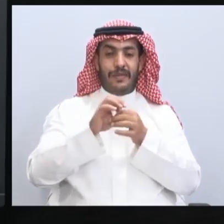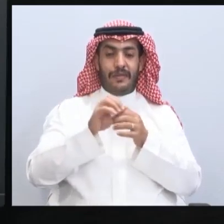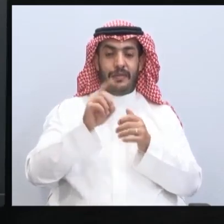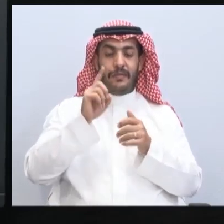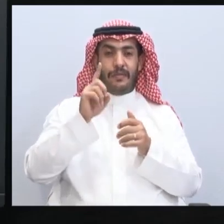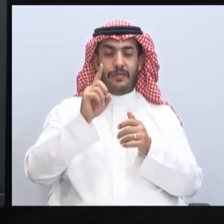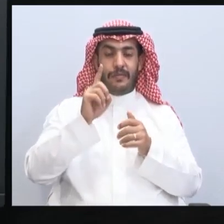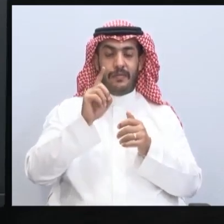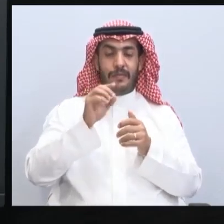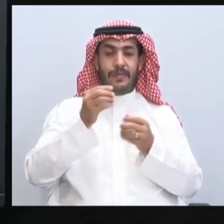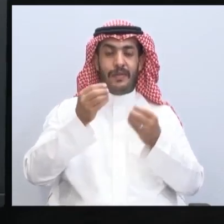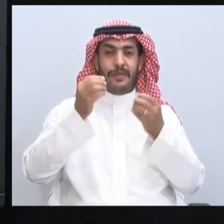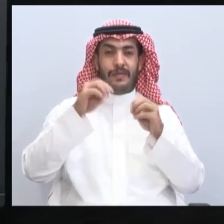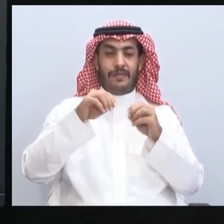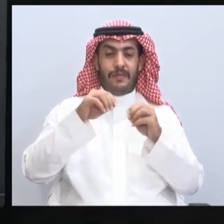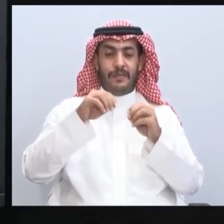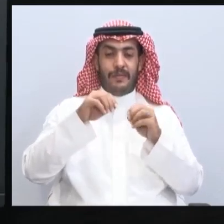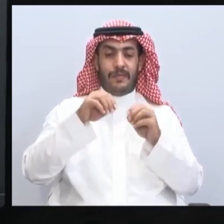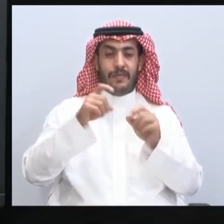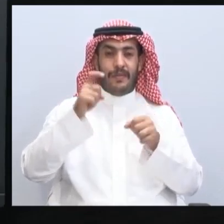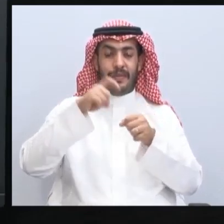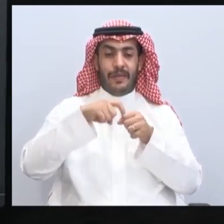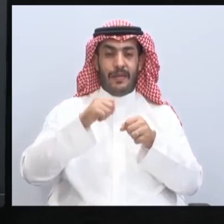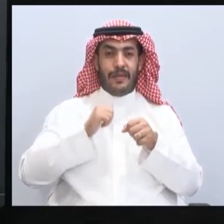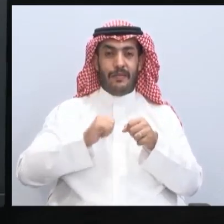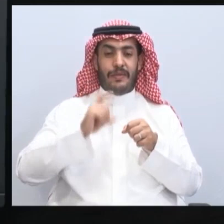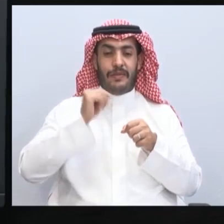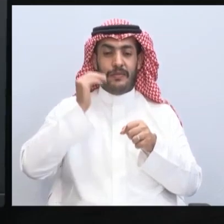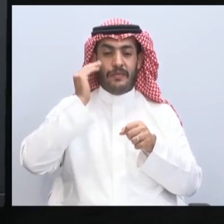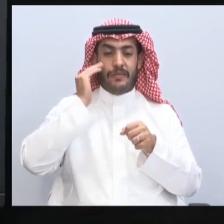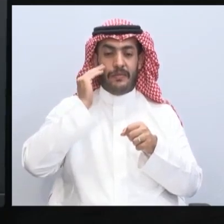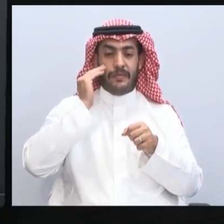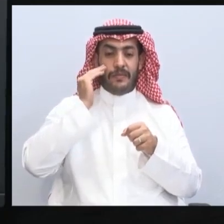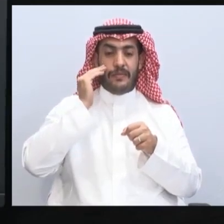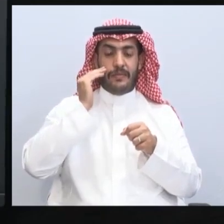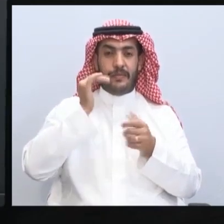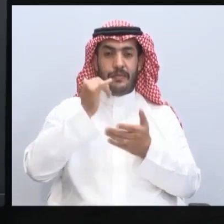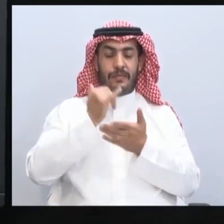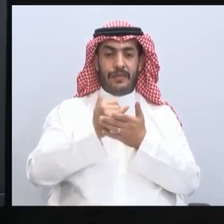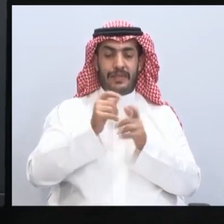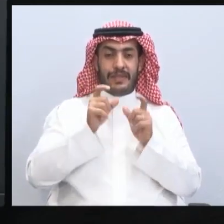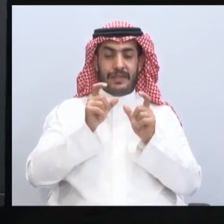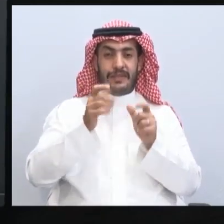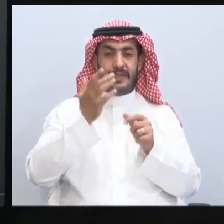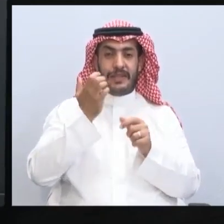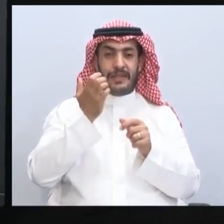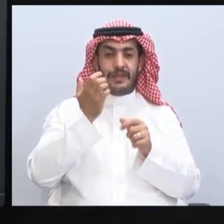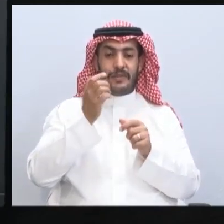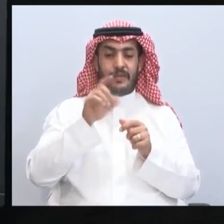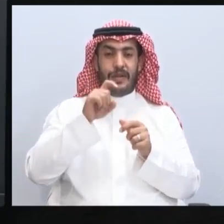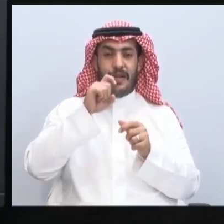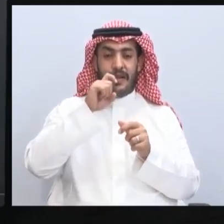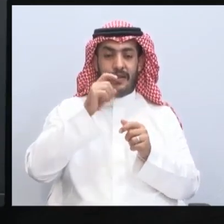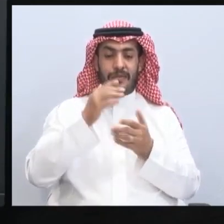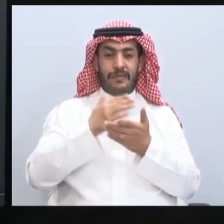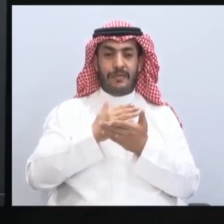ولكن كانت في طريقها الى ان وصلت ابناء وبنات الطلاب واحكمت سيطره على القصيم وحائل